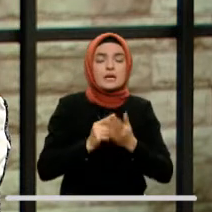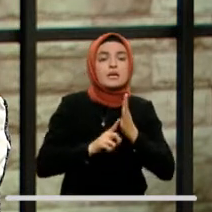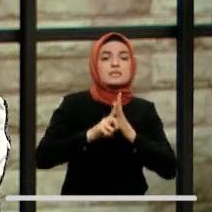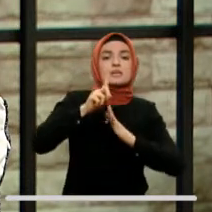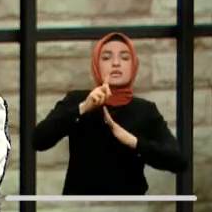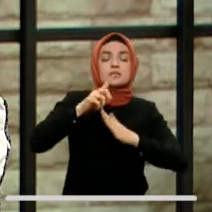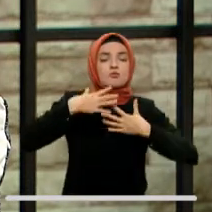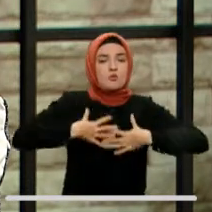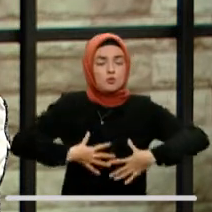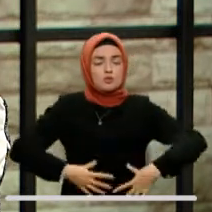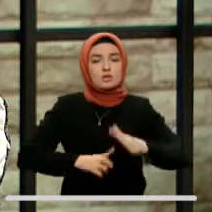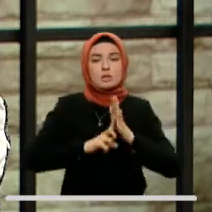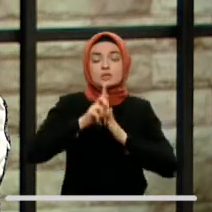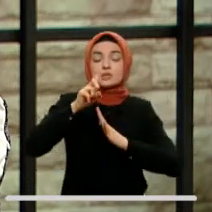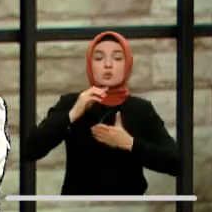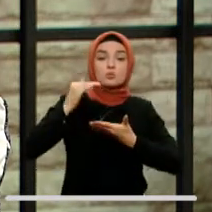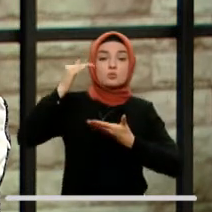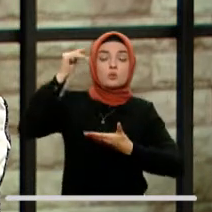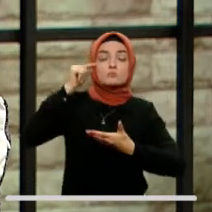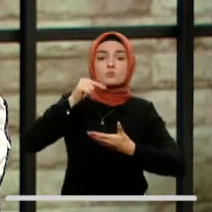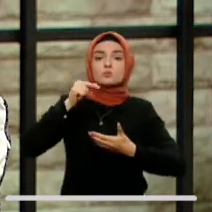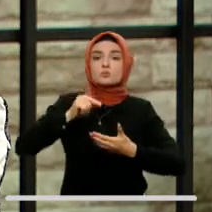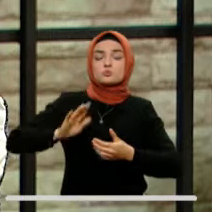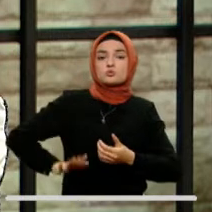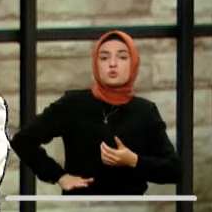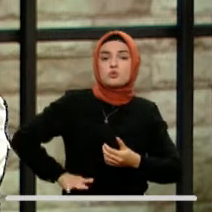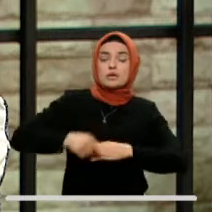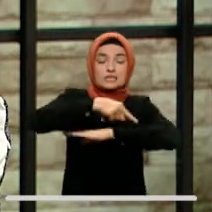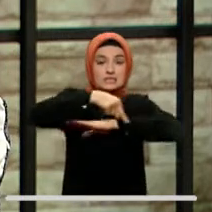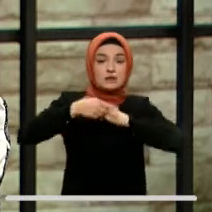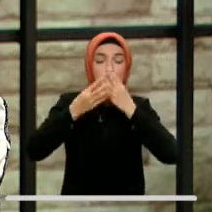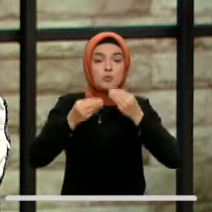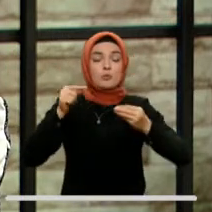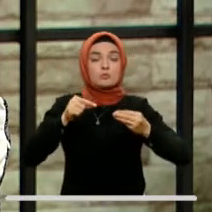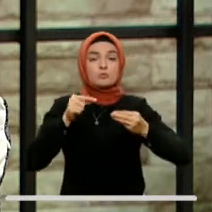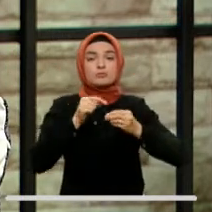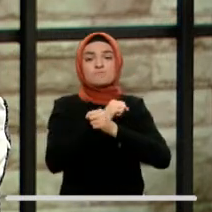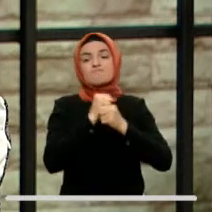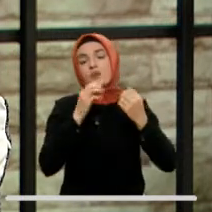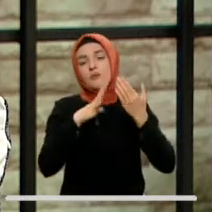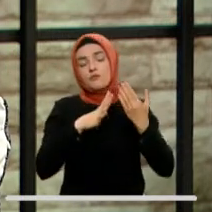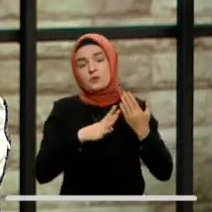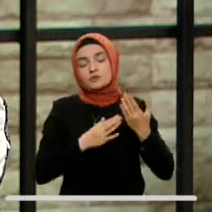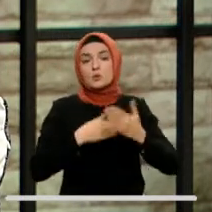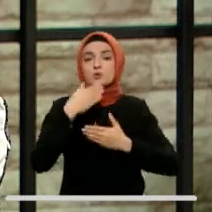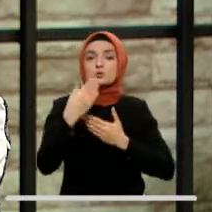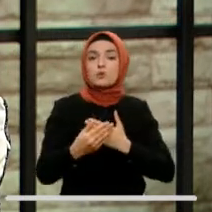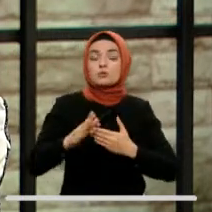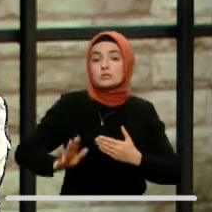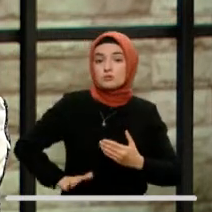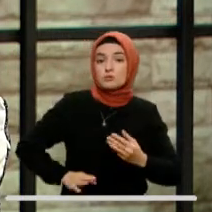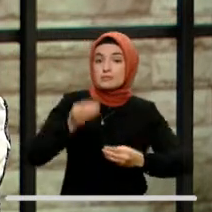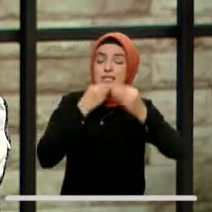şeyle büyüyorlar. Biz bu çocukları aşırı kısıtlamaya gittiğimizde bunu sekteye uğratmış oluyoruz. Ve daha sonrasında çocukta bir